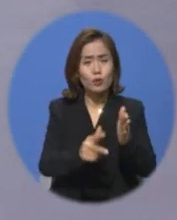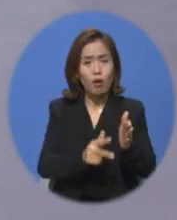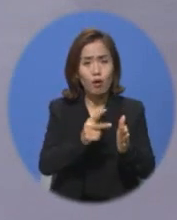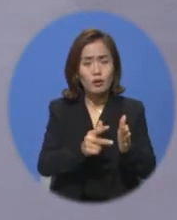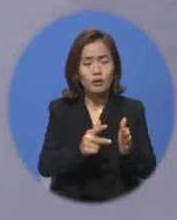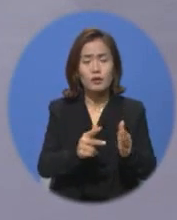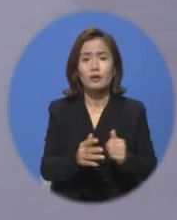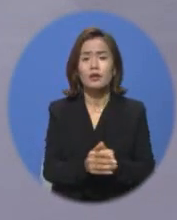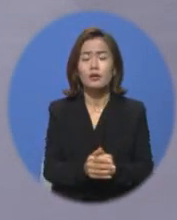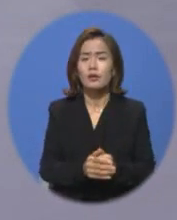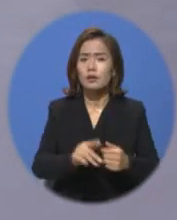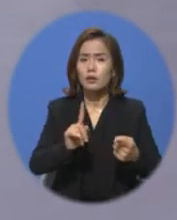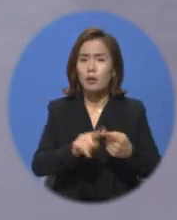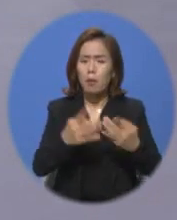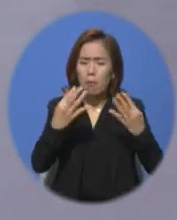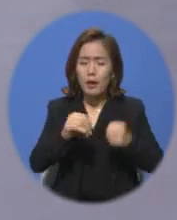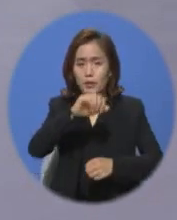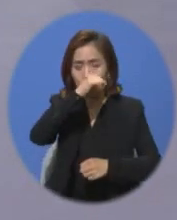특히 막대한